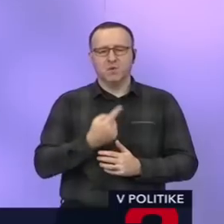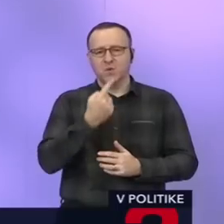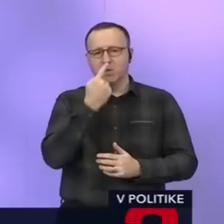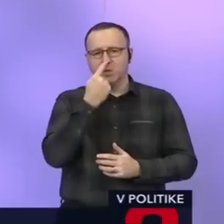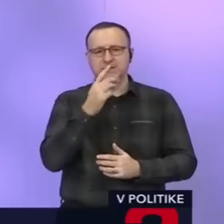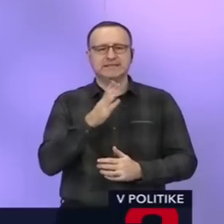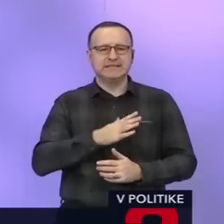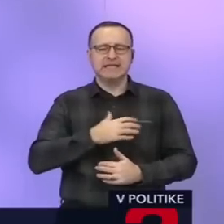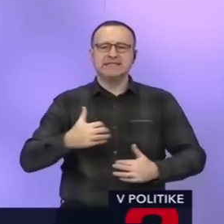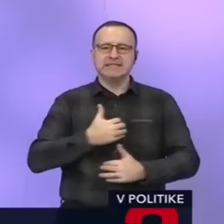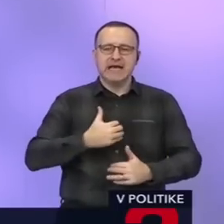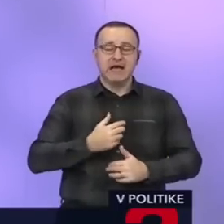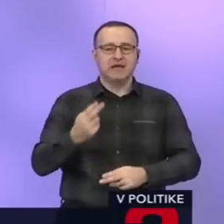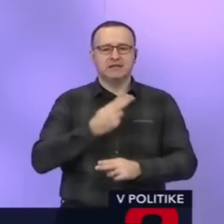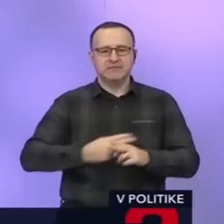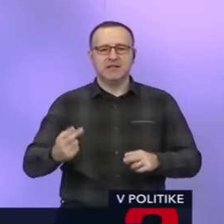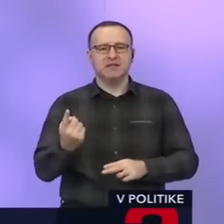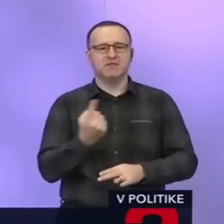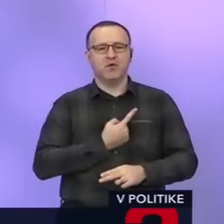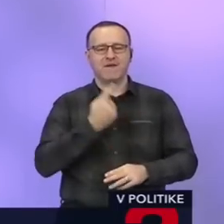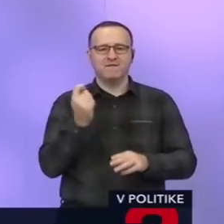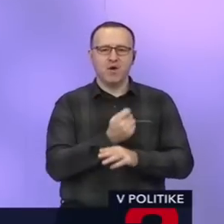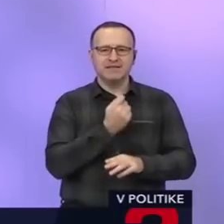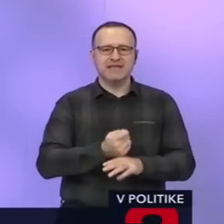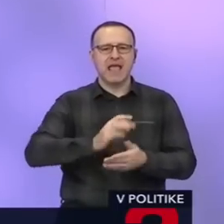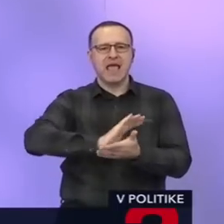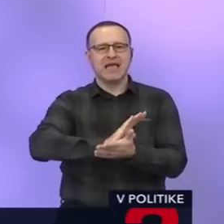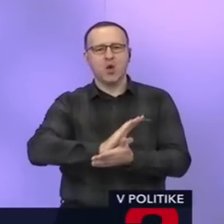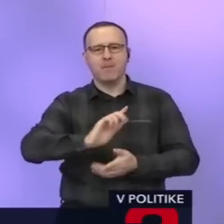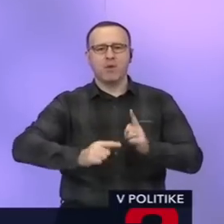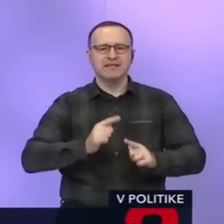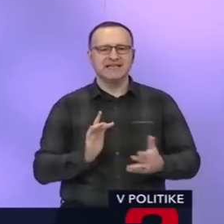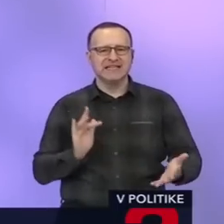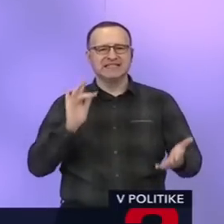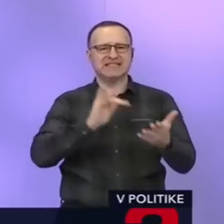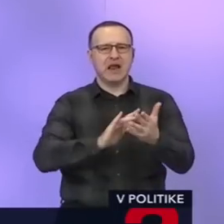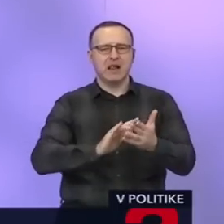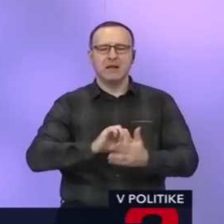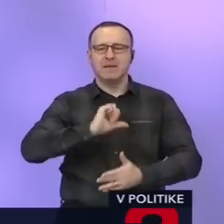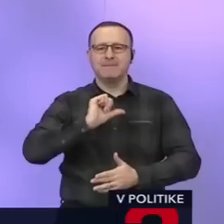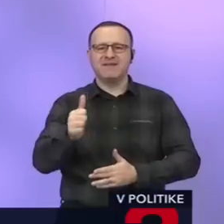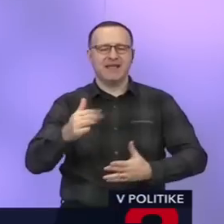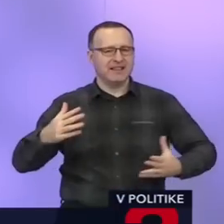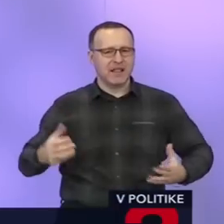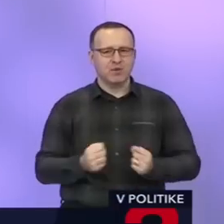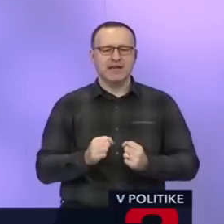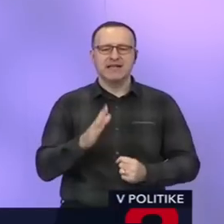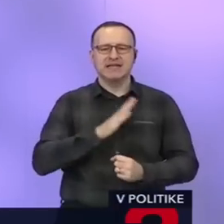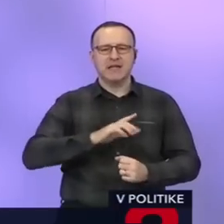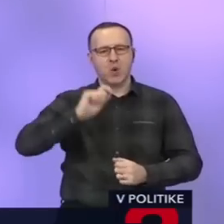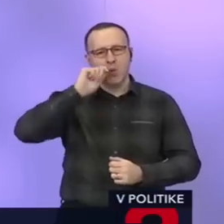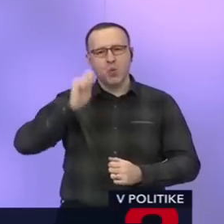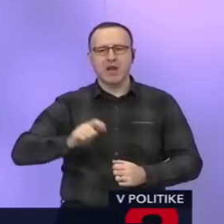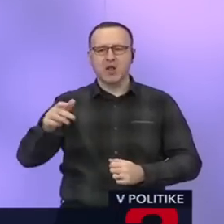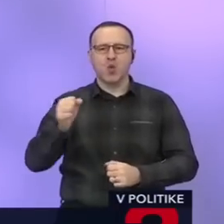bude snažiť naplniť aj svoje vojenské, aj geopolitické ciele. Tie prvotné sa mu nepodarili, pretože chcel z Ukrajiny urobiť